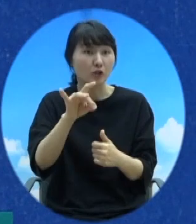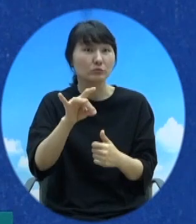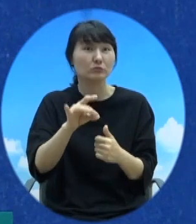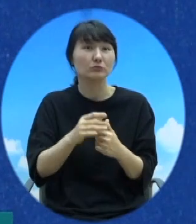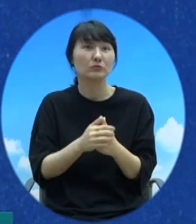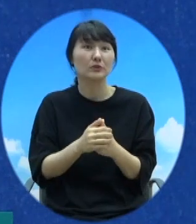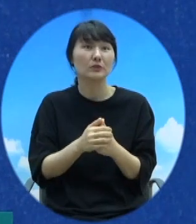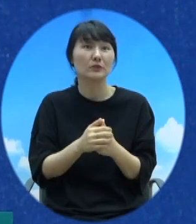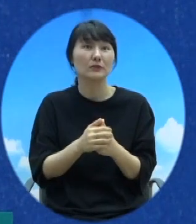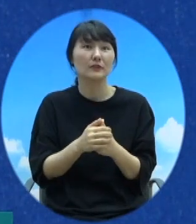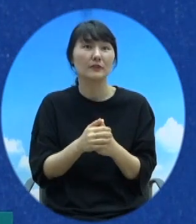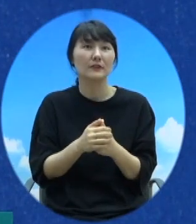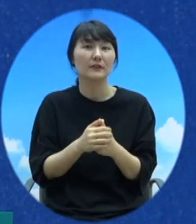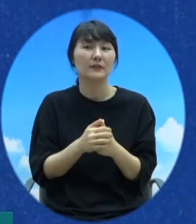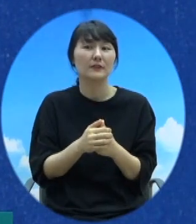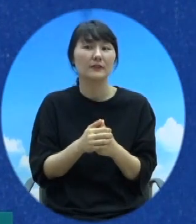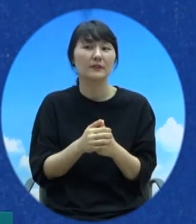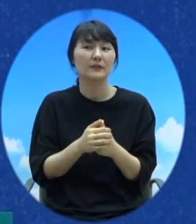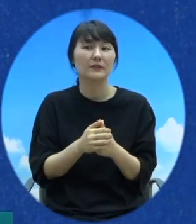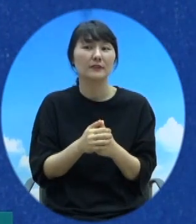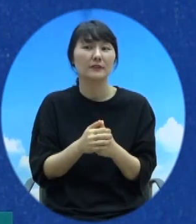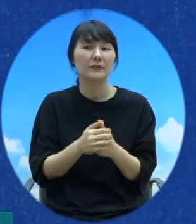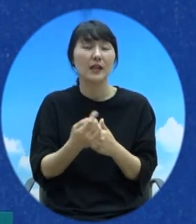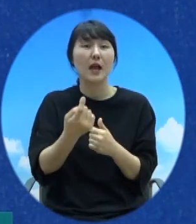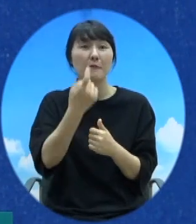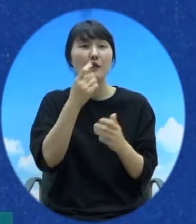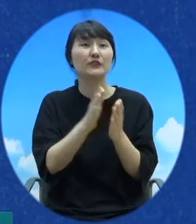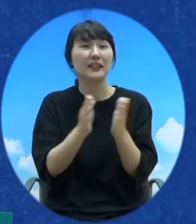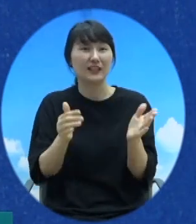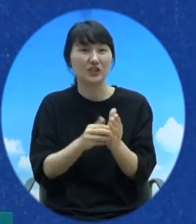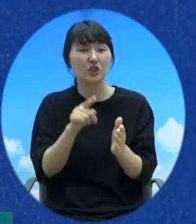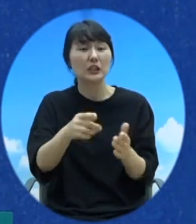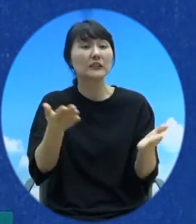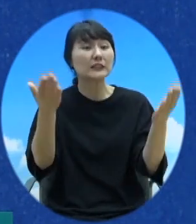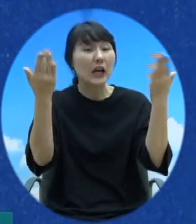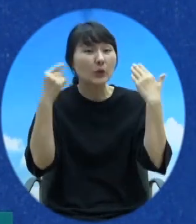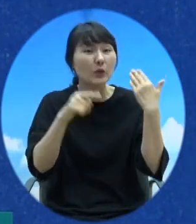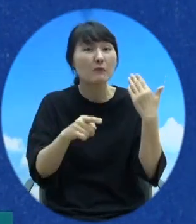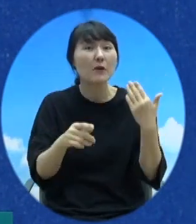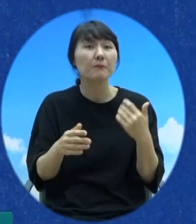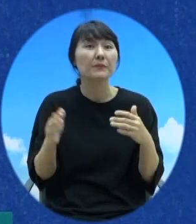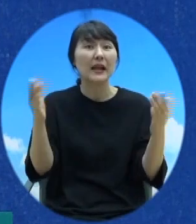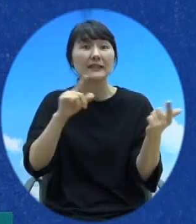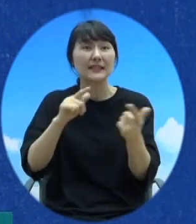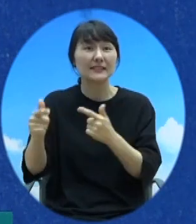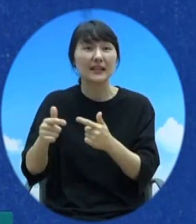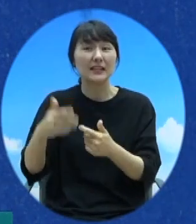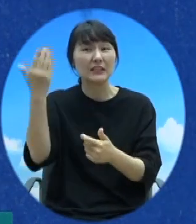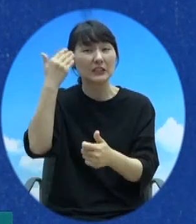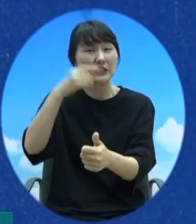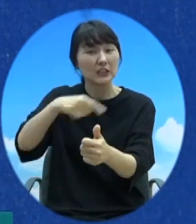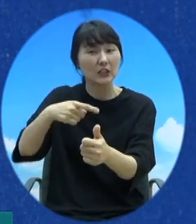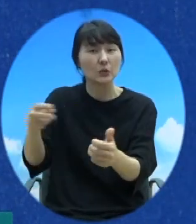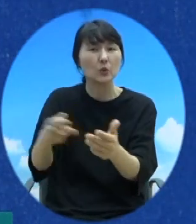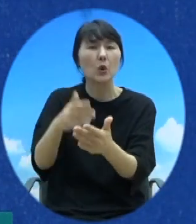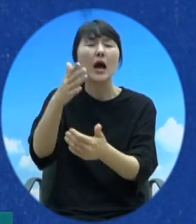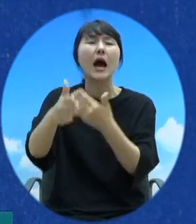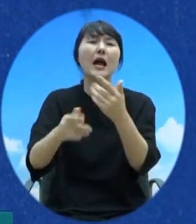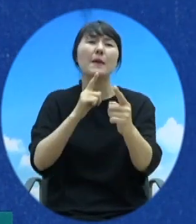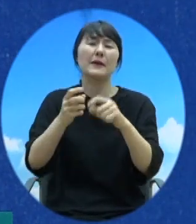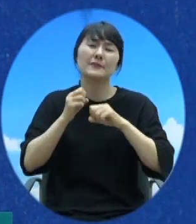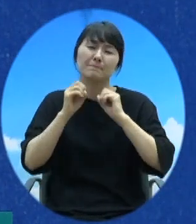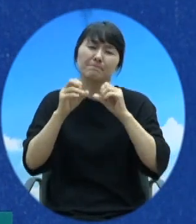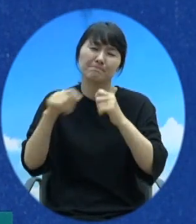이제 배움을 갔는데 그 학교는 아이들에게 지식도 가르치지만은 하나님의 말씀을